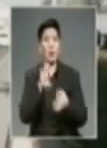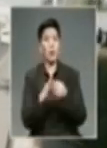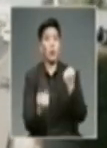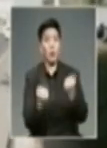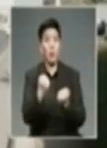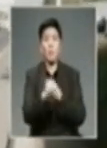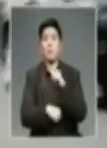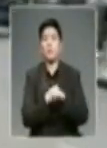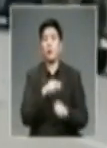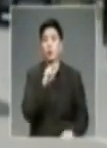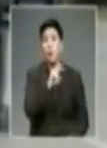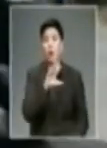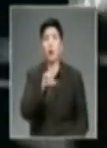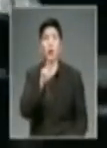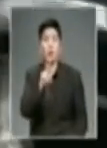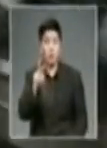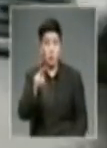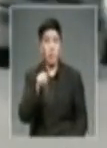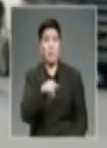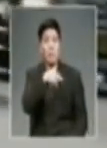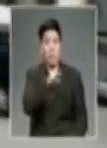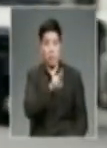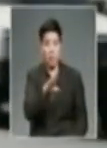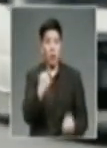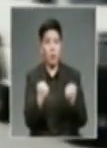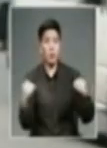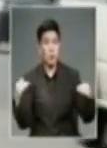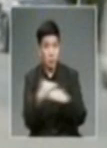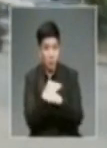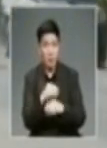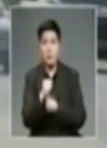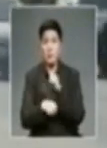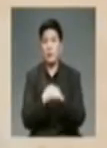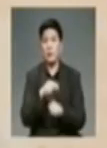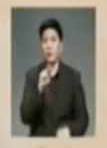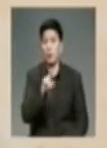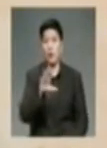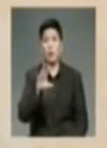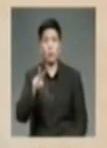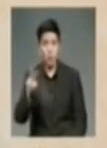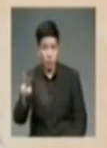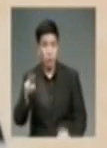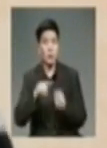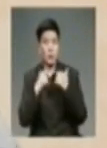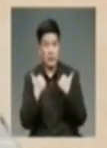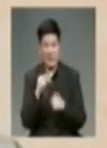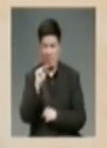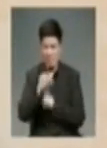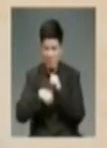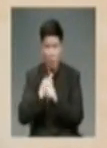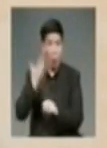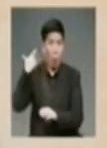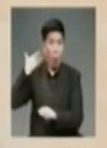พ.ศ. 2522และพระราชบัญญัติจราจรทางบกพ.ศ. 2522นะครับ30กว่าปีมาแล้วนะ